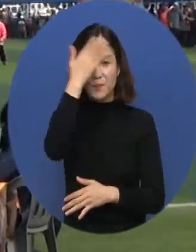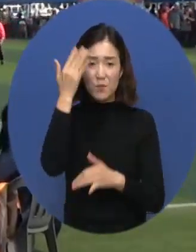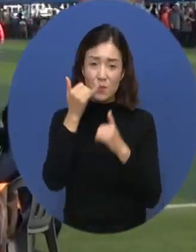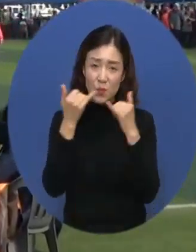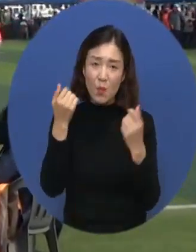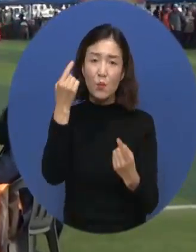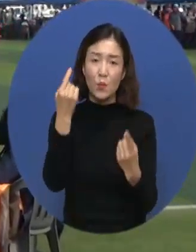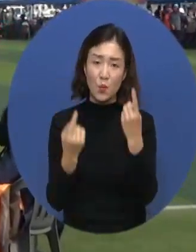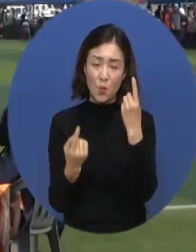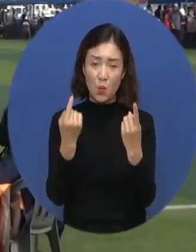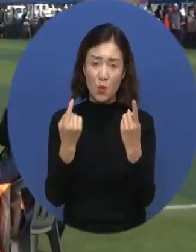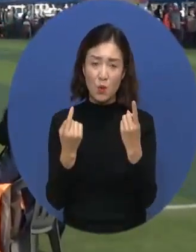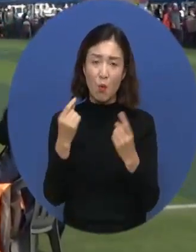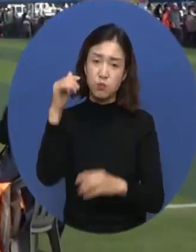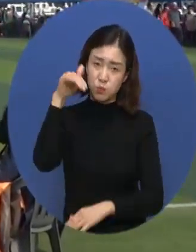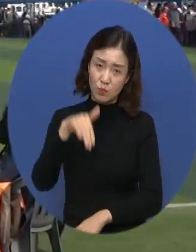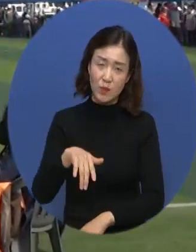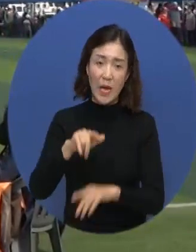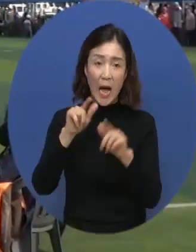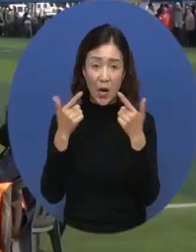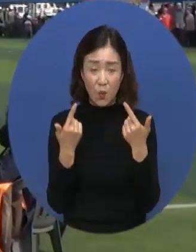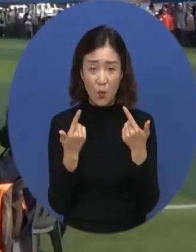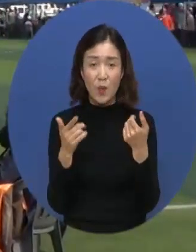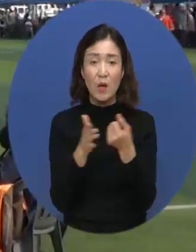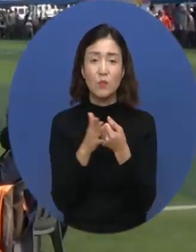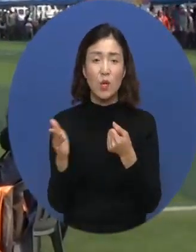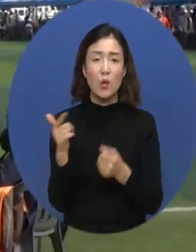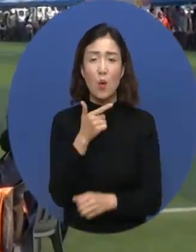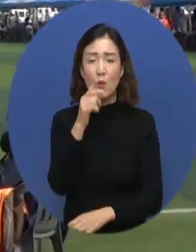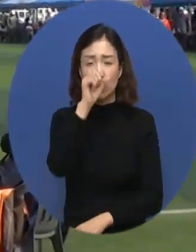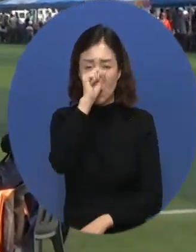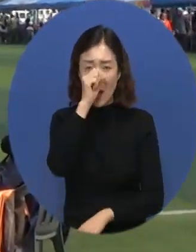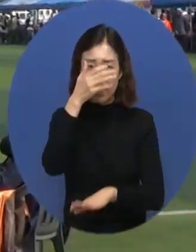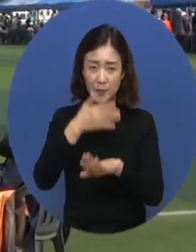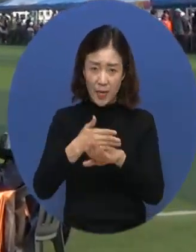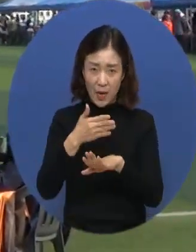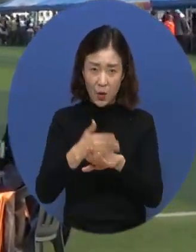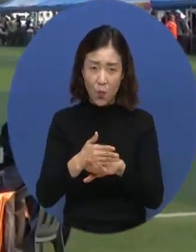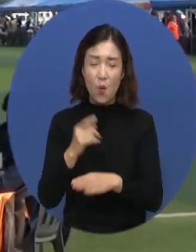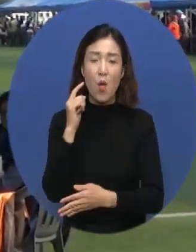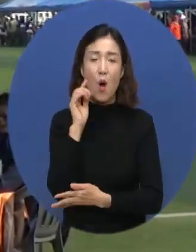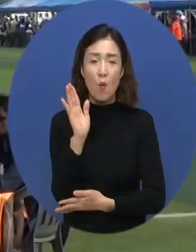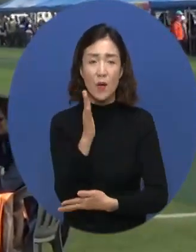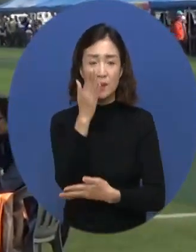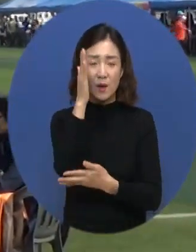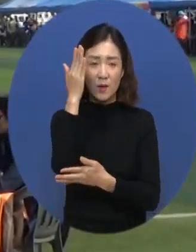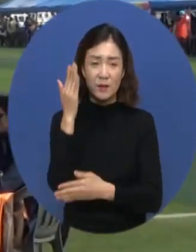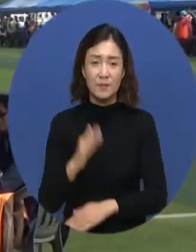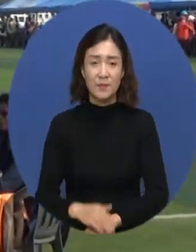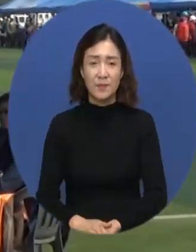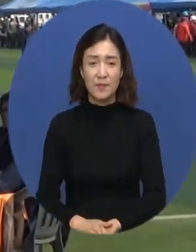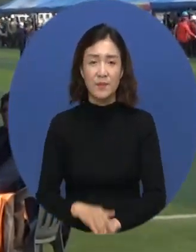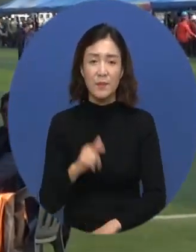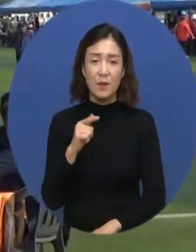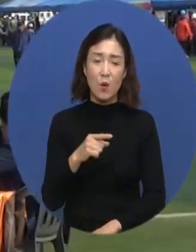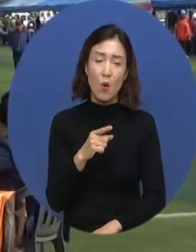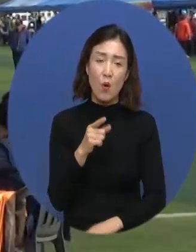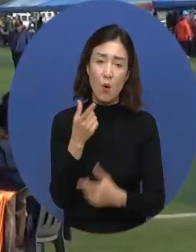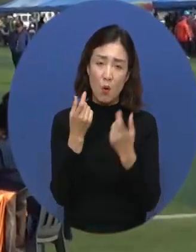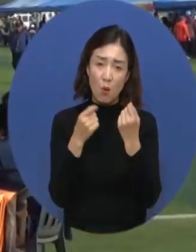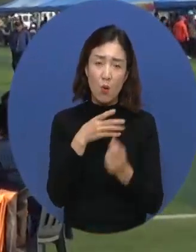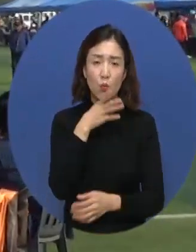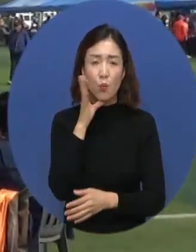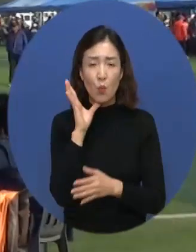분들에 비해서 떨어지지 않았고요. 그래서 너무나 좋았고 감사했고 영광스러웠고요. 이렇게